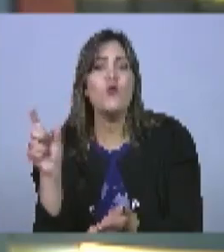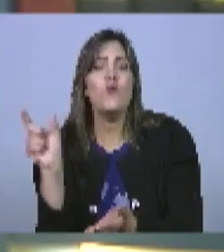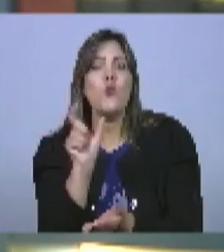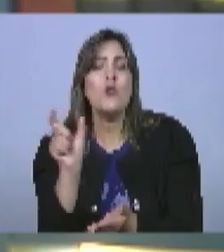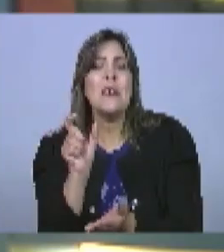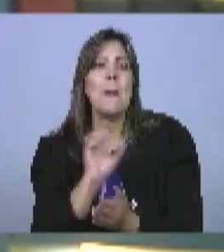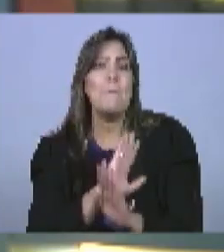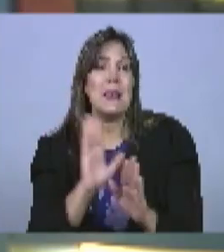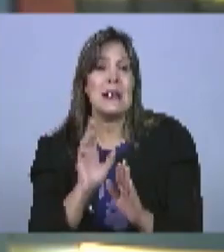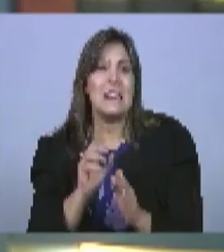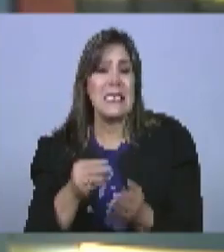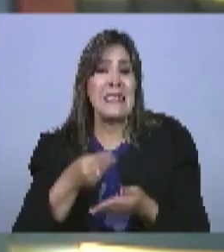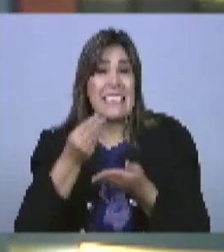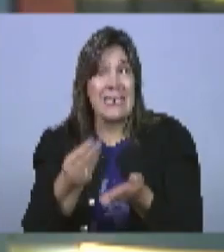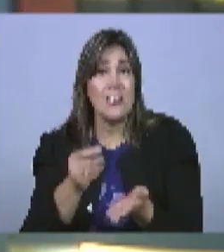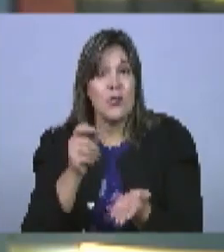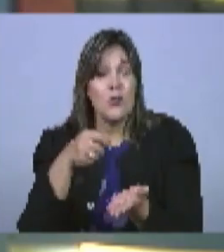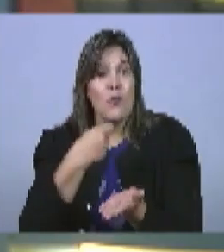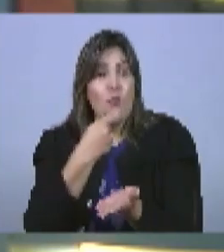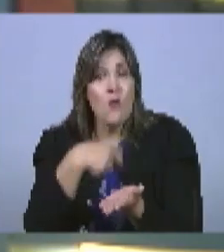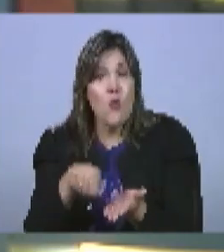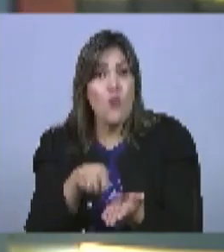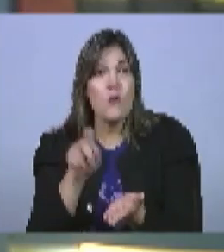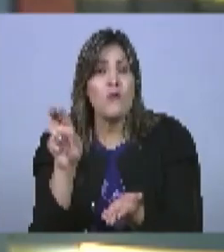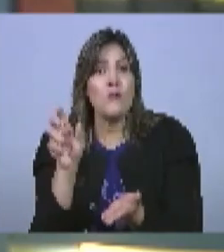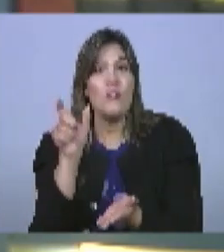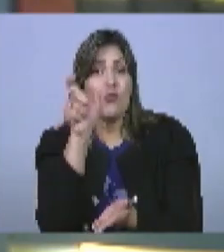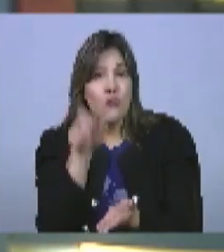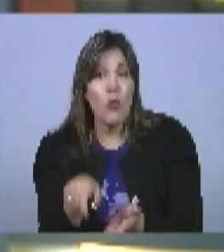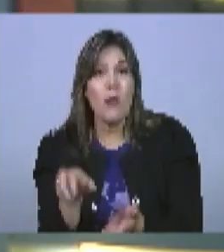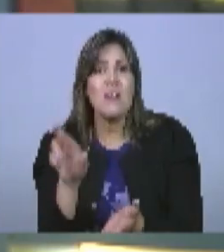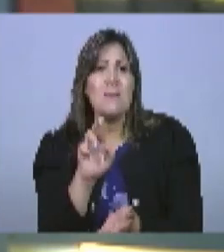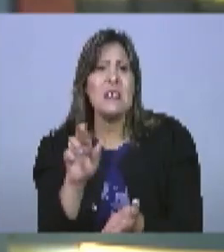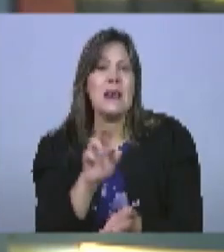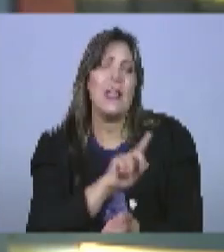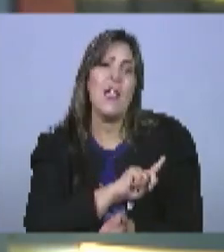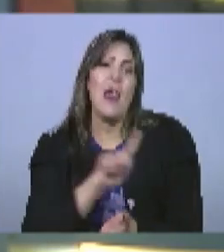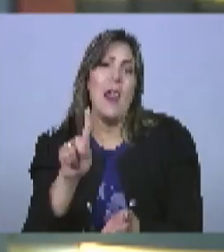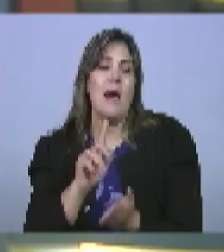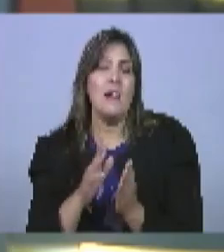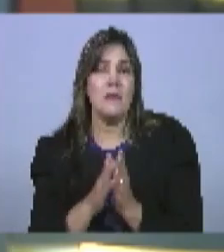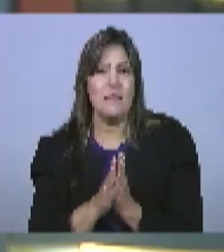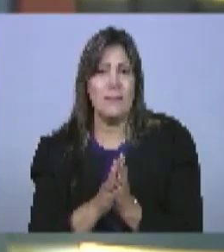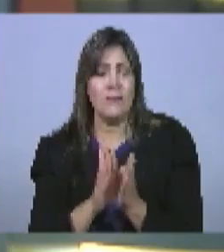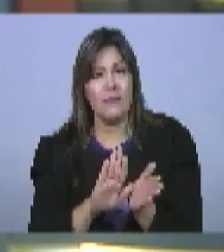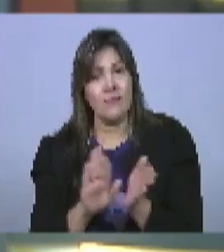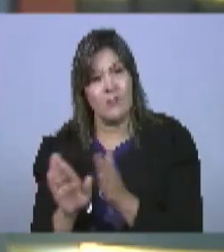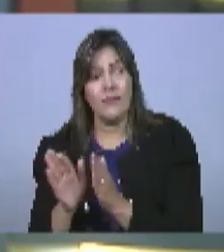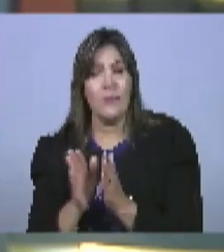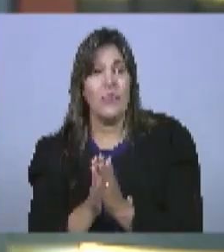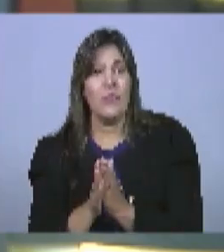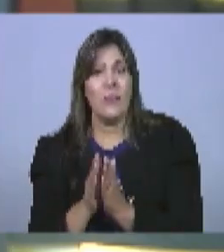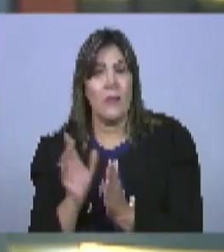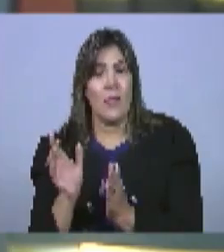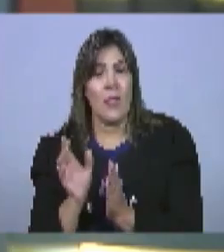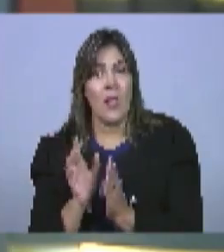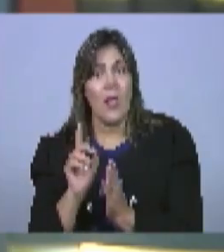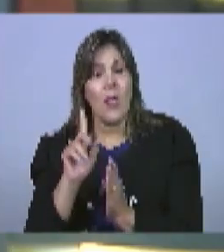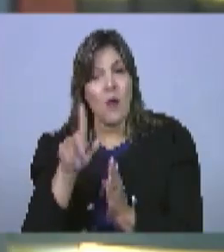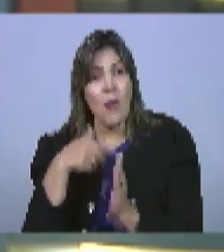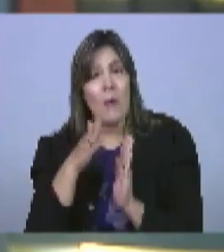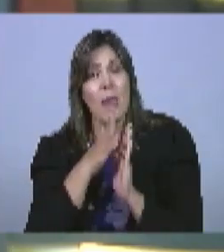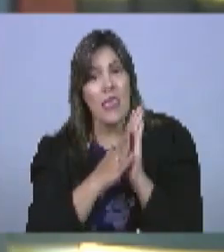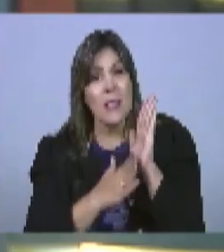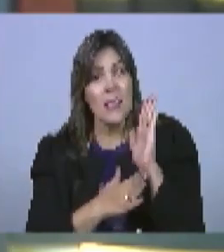مسلم عنده كمان فتوى اخرى نشرها او نشرتها مجله الدعوه عام